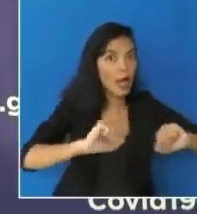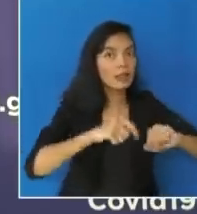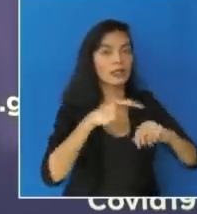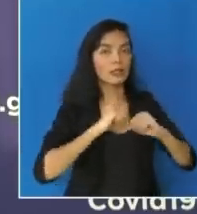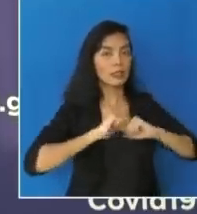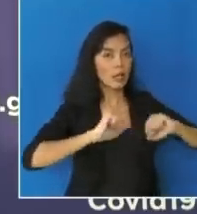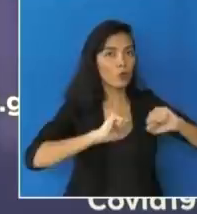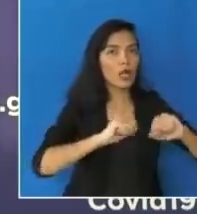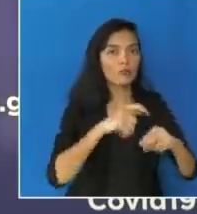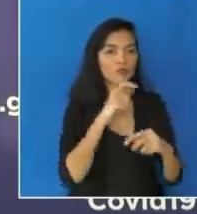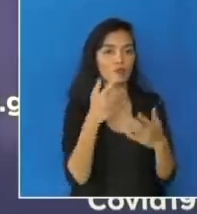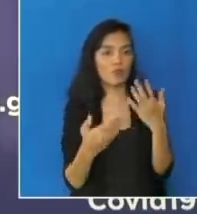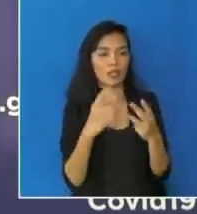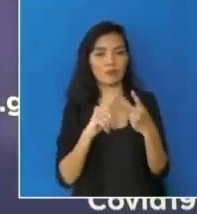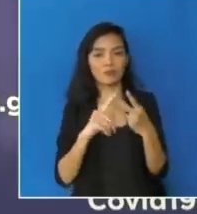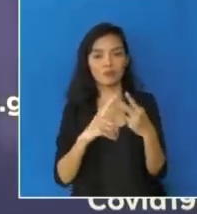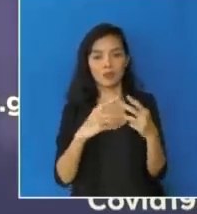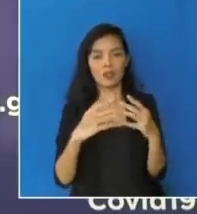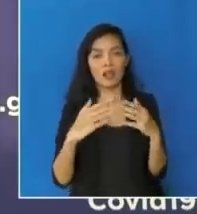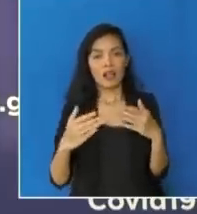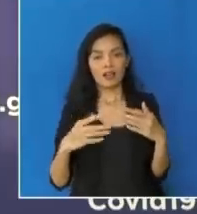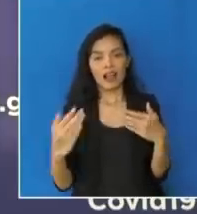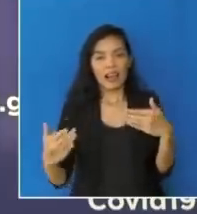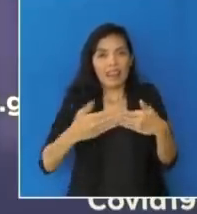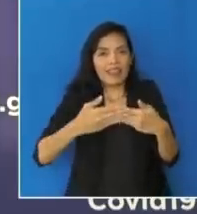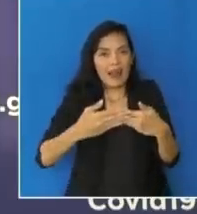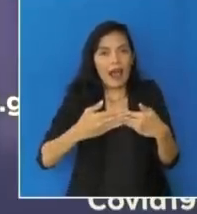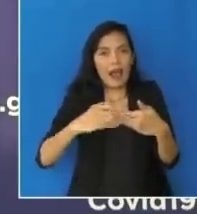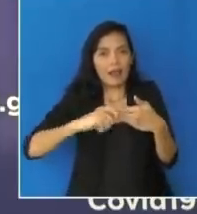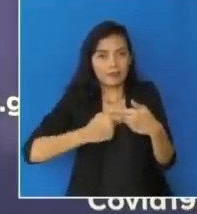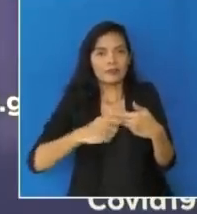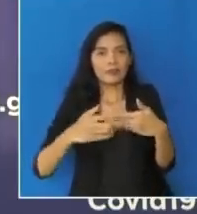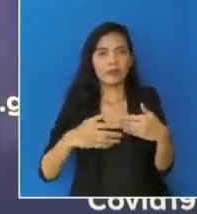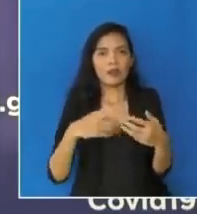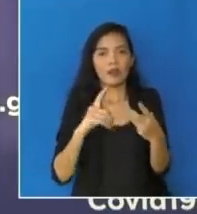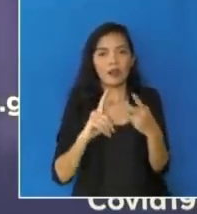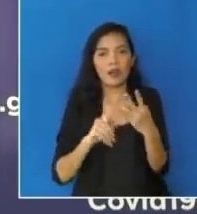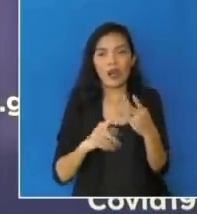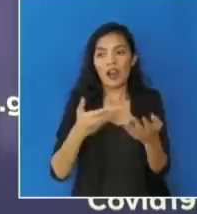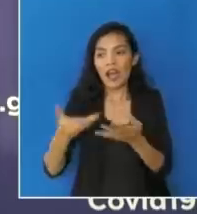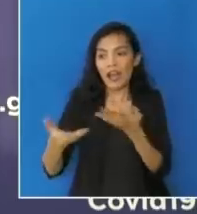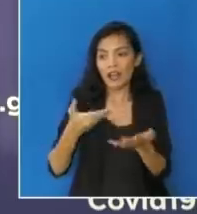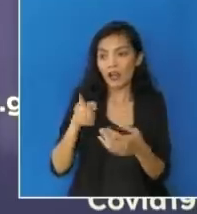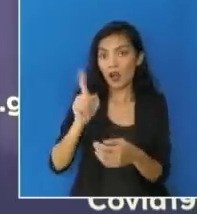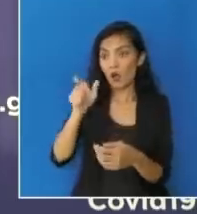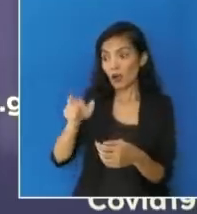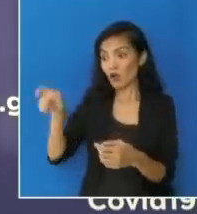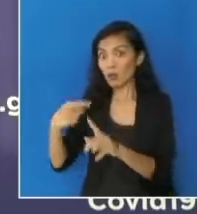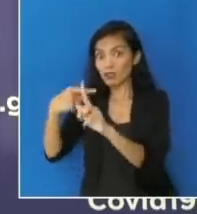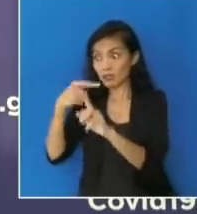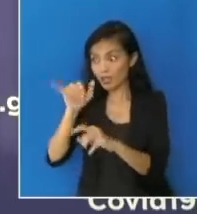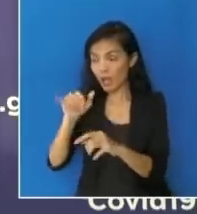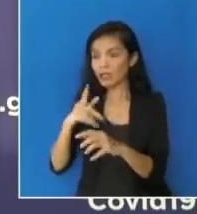dalam rangka untuk karantina rumah sakit, untuk layanan penderita yang terkonfirmasi